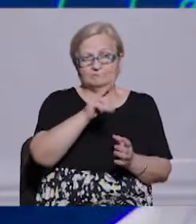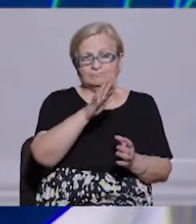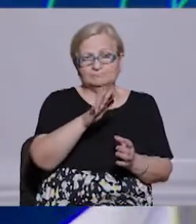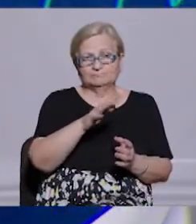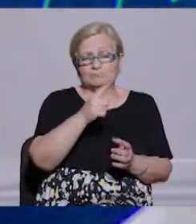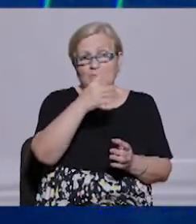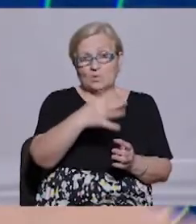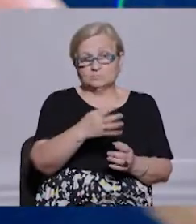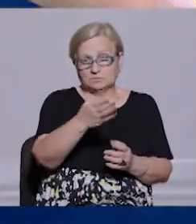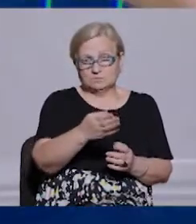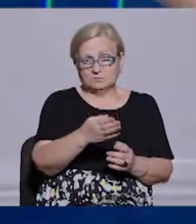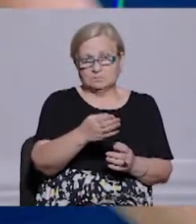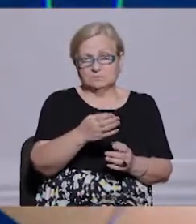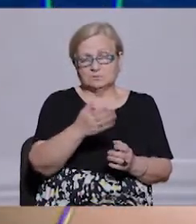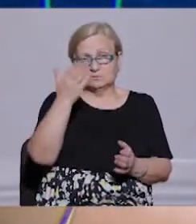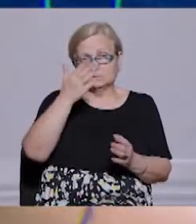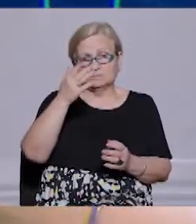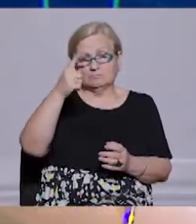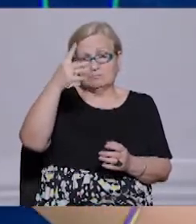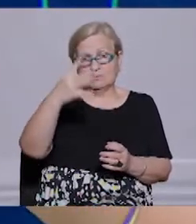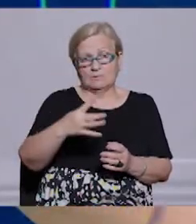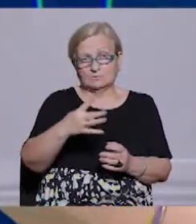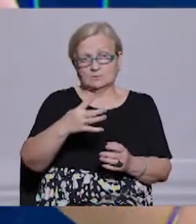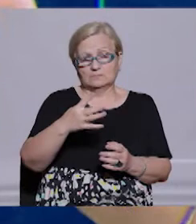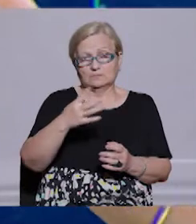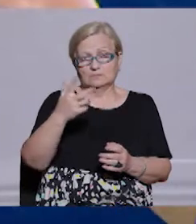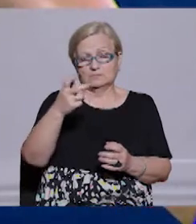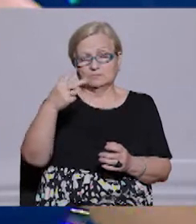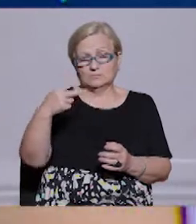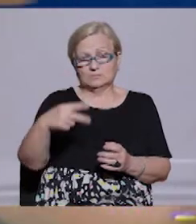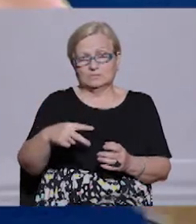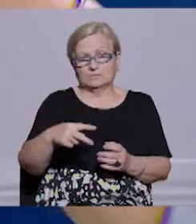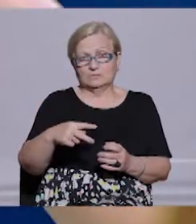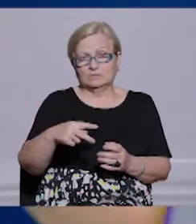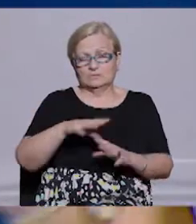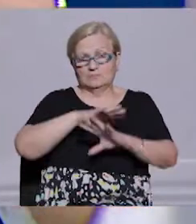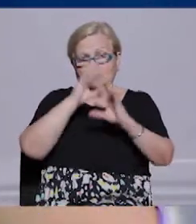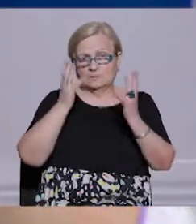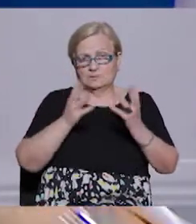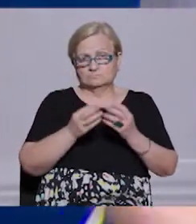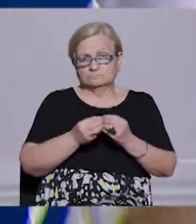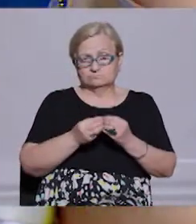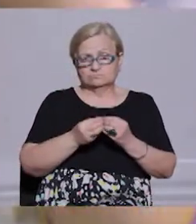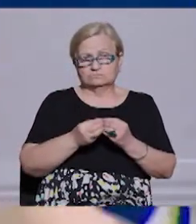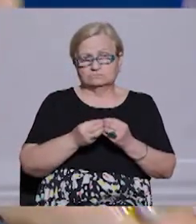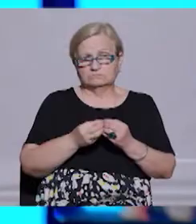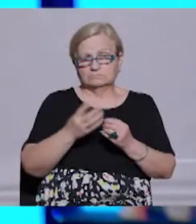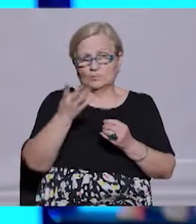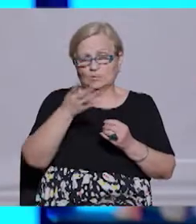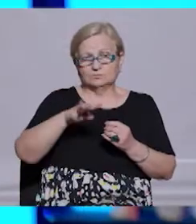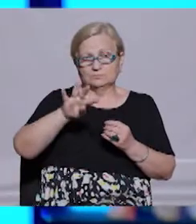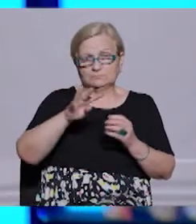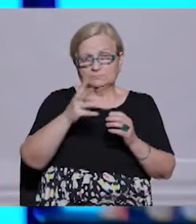არის მეოთხედი. ესე იგი, თუ სკოლის მეოთხედი არის 320, მაშინ თლიანი იქნება